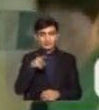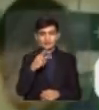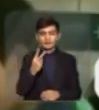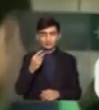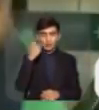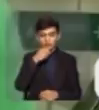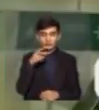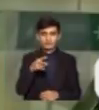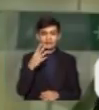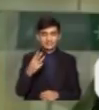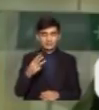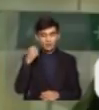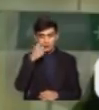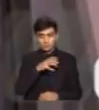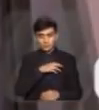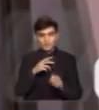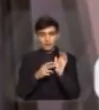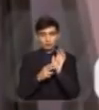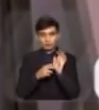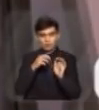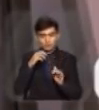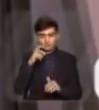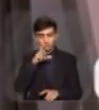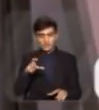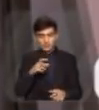2002 и 2003 годах унесла жизни почти 800